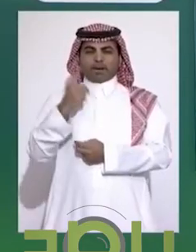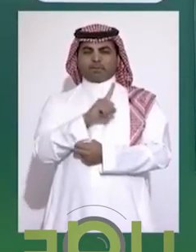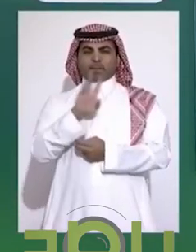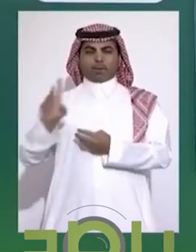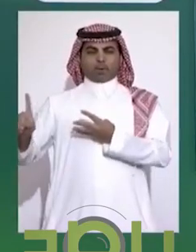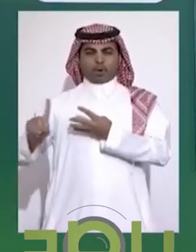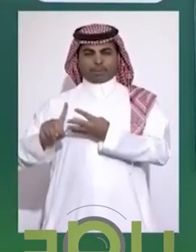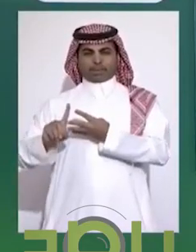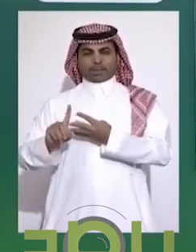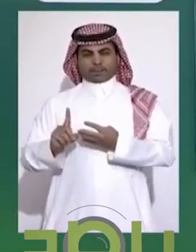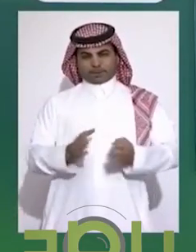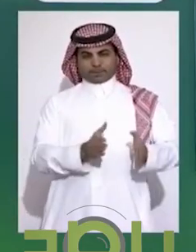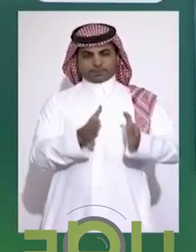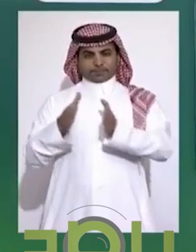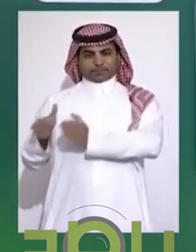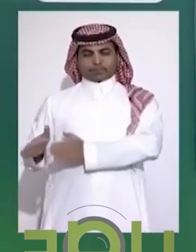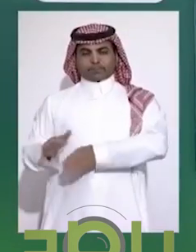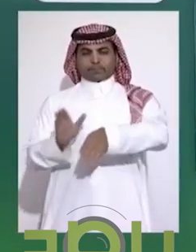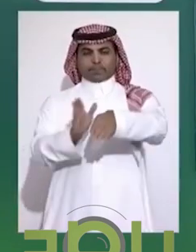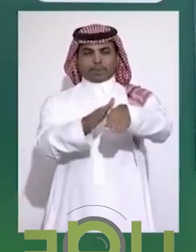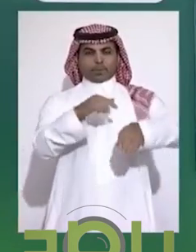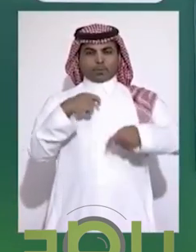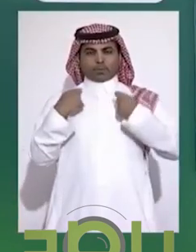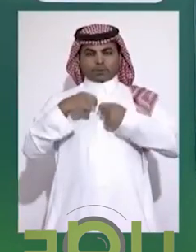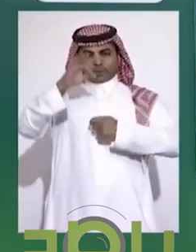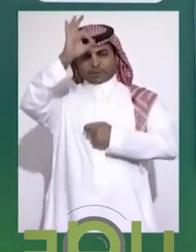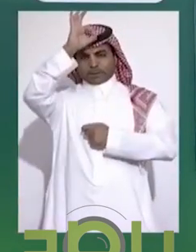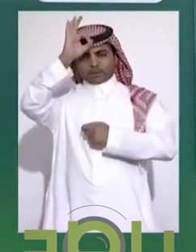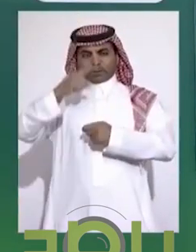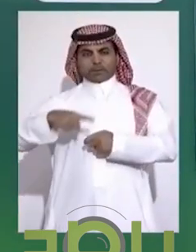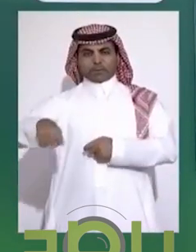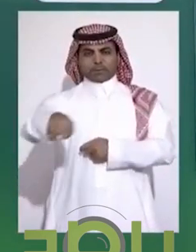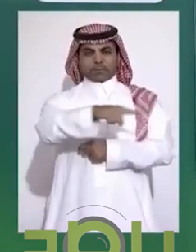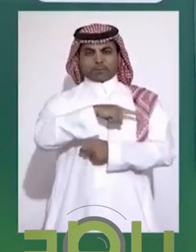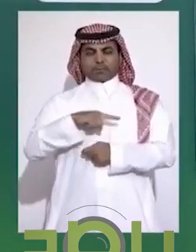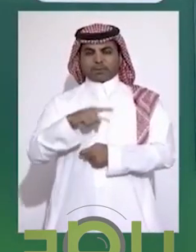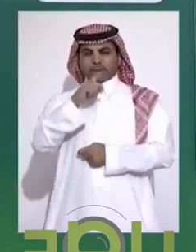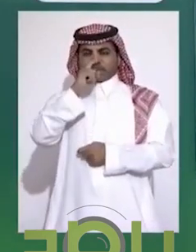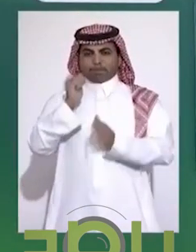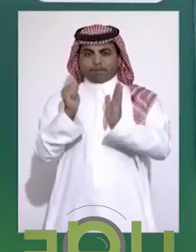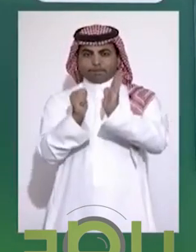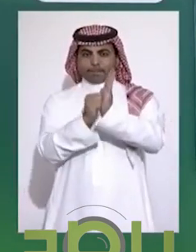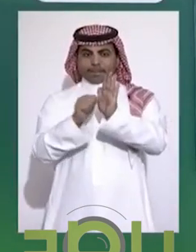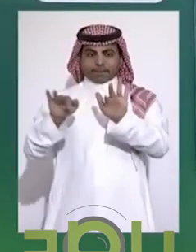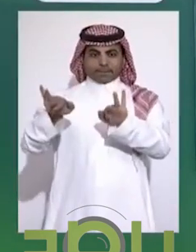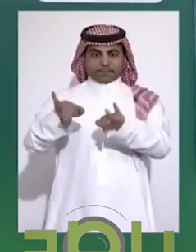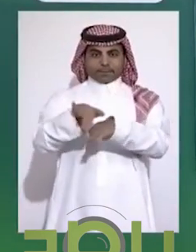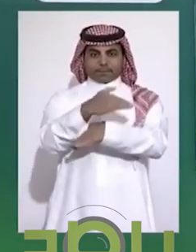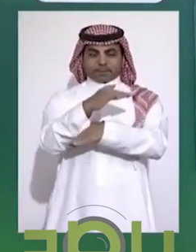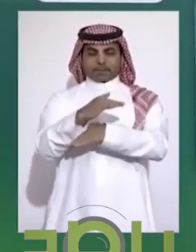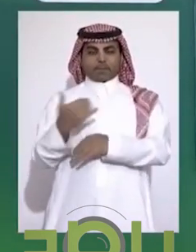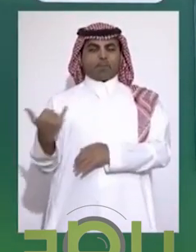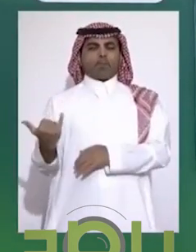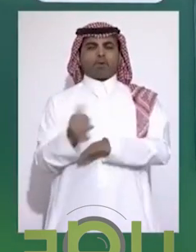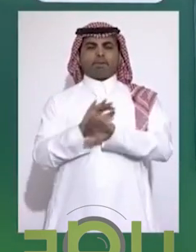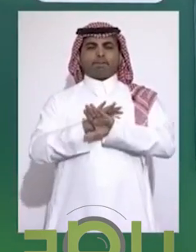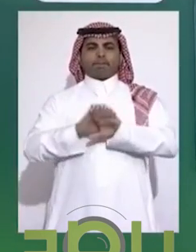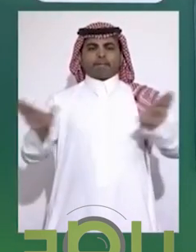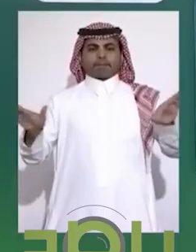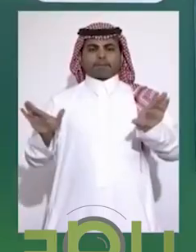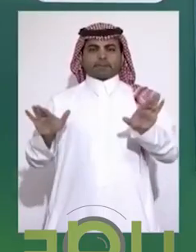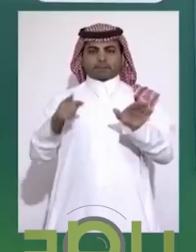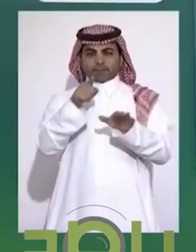27/7/1441. تهيب وزارة الداخلية بالجميع أن يكون الخروج من منازل البالغين وفي الحالات الضرورية